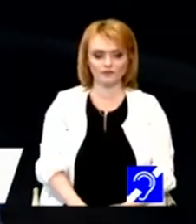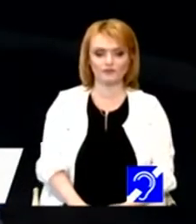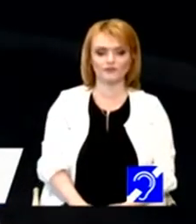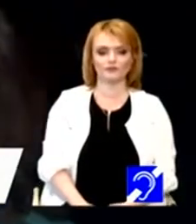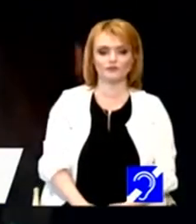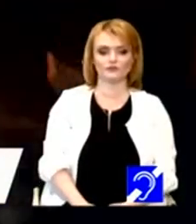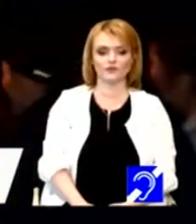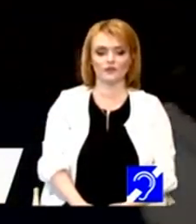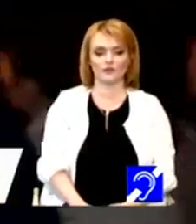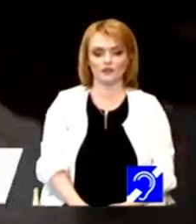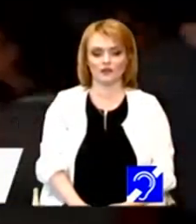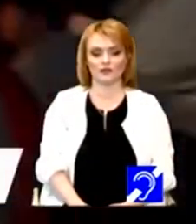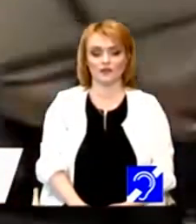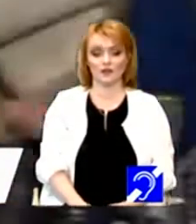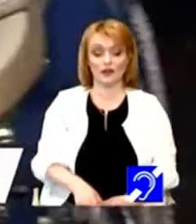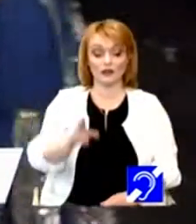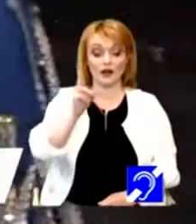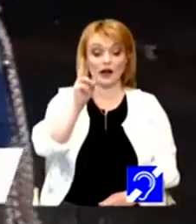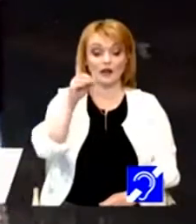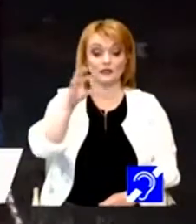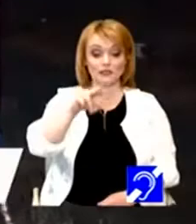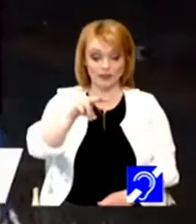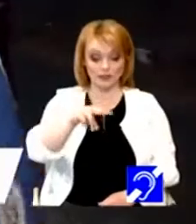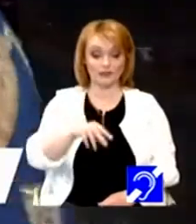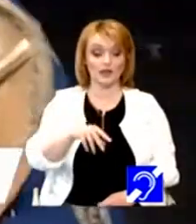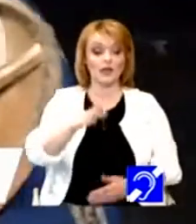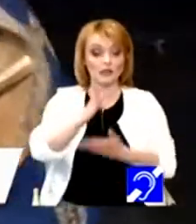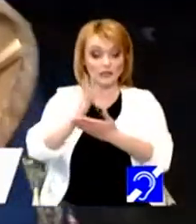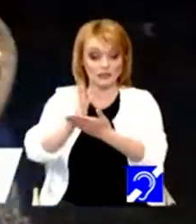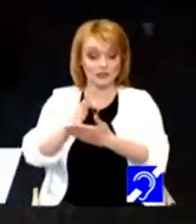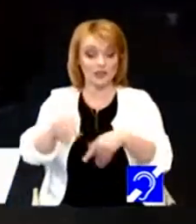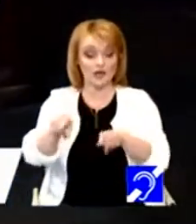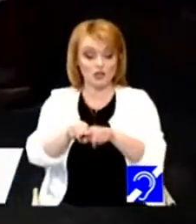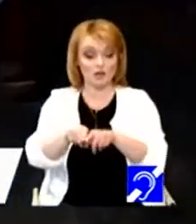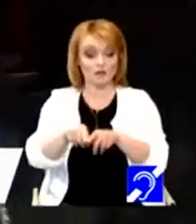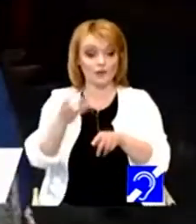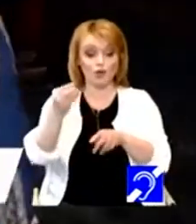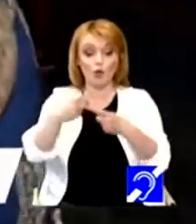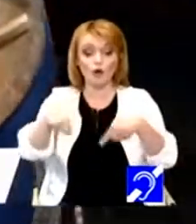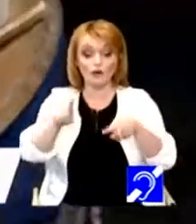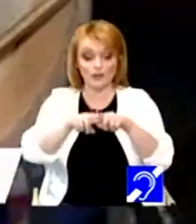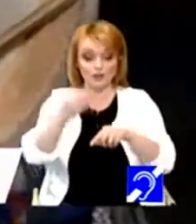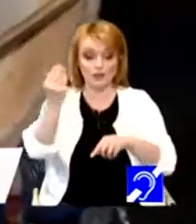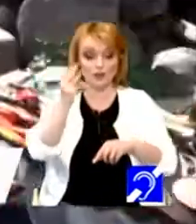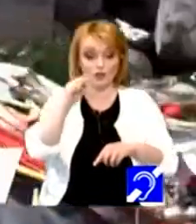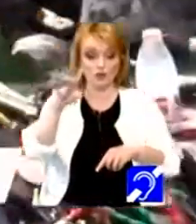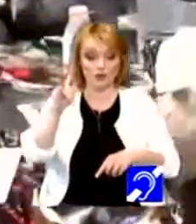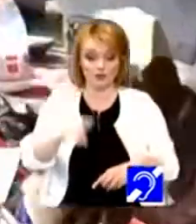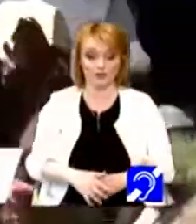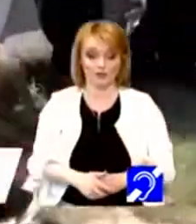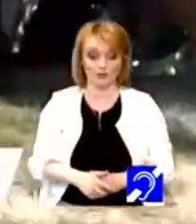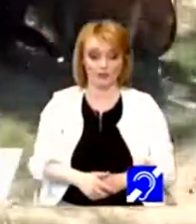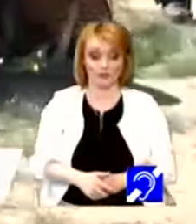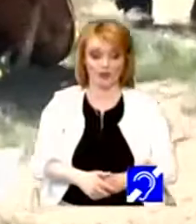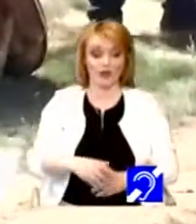вот так стали. La Căzâl, capitala Republicii Tuva, există chiar o asociație a șamanilor, intitulată Spiritul Ursului.